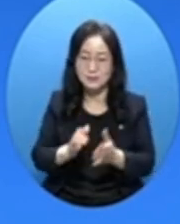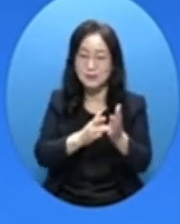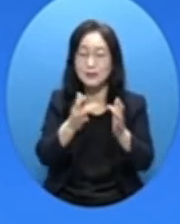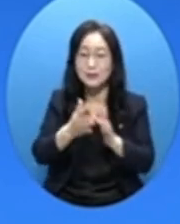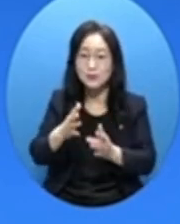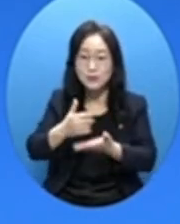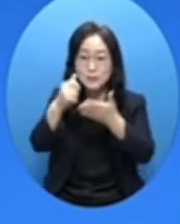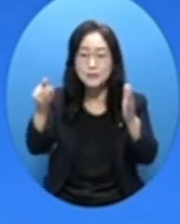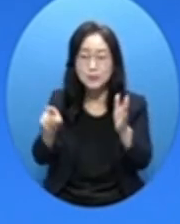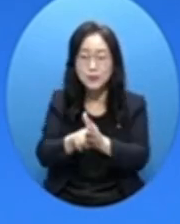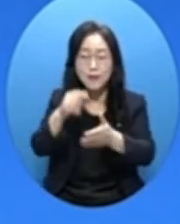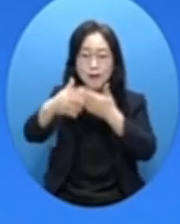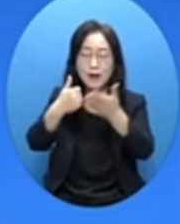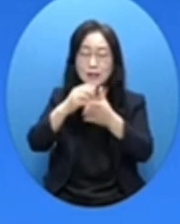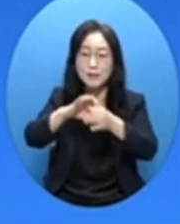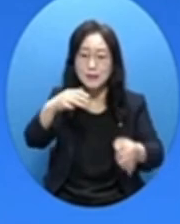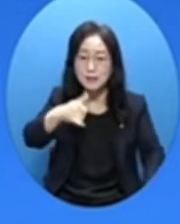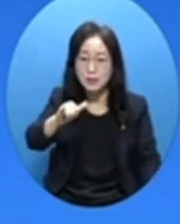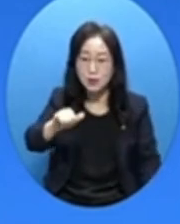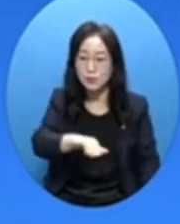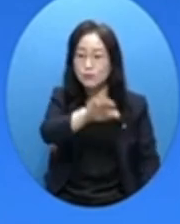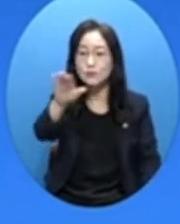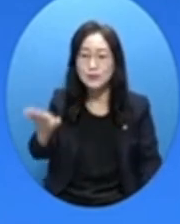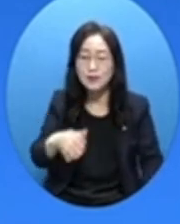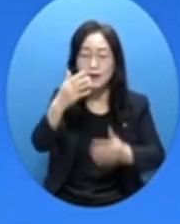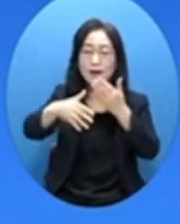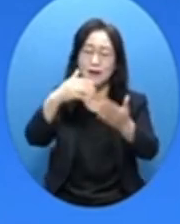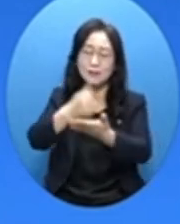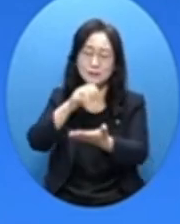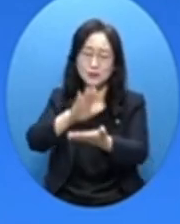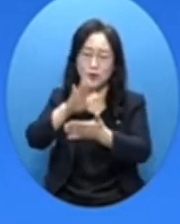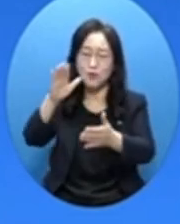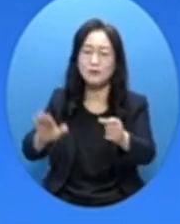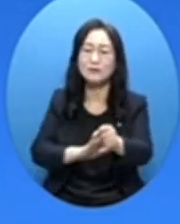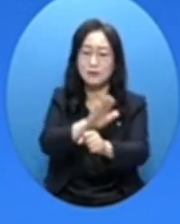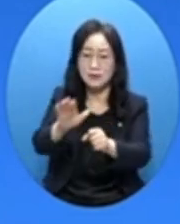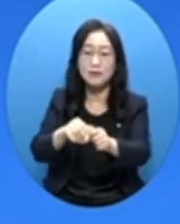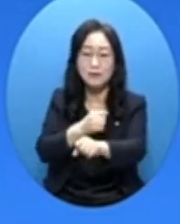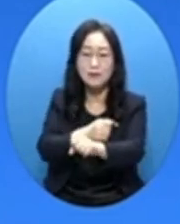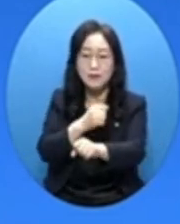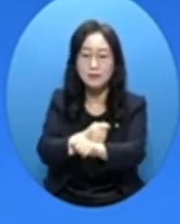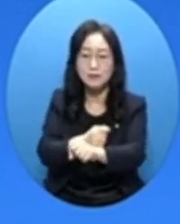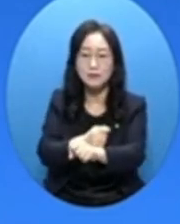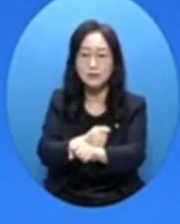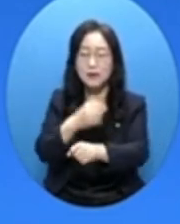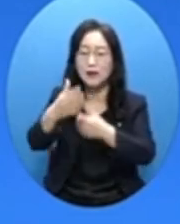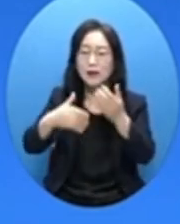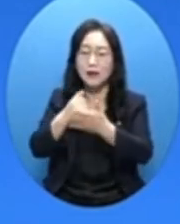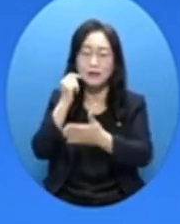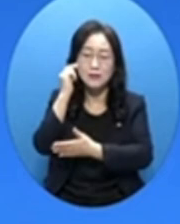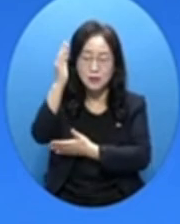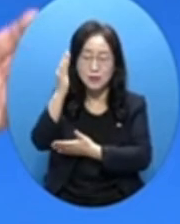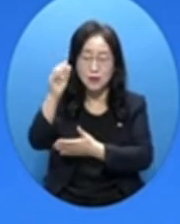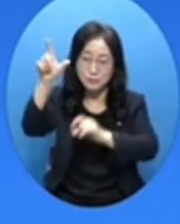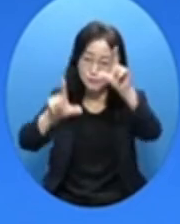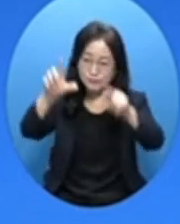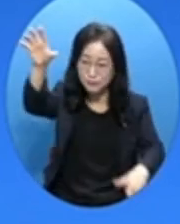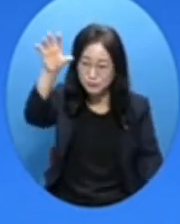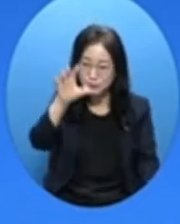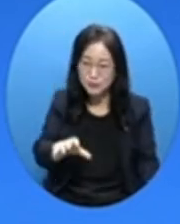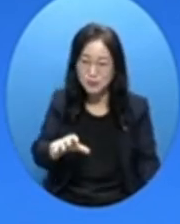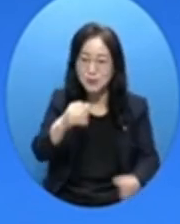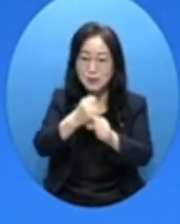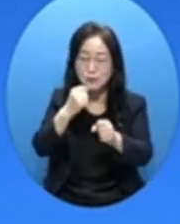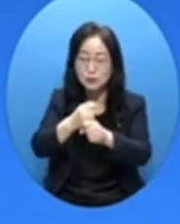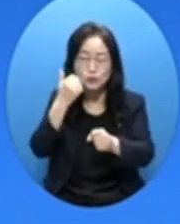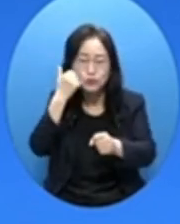예수님을 믿고 하나님의 자녀가 된 우리들이 이제는 하나님을 뜨겁게 사랑하고 하나님의 형상으로 지음받은 우리 이웃을 사랑해야